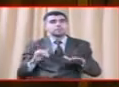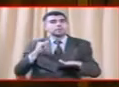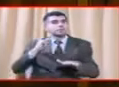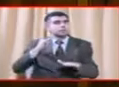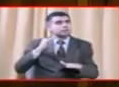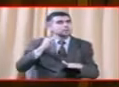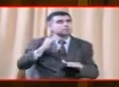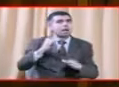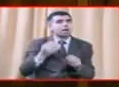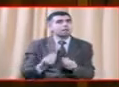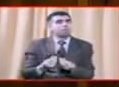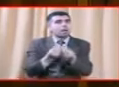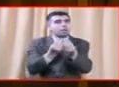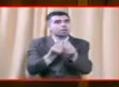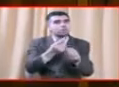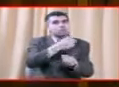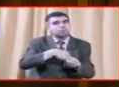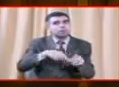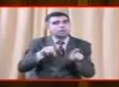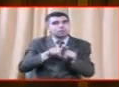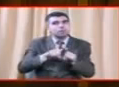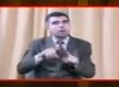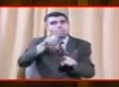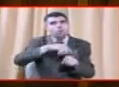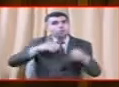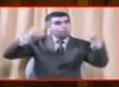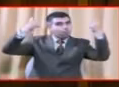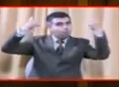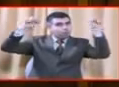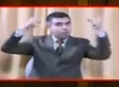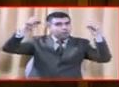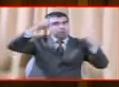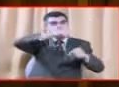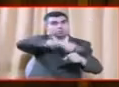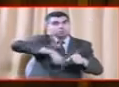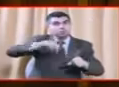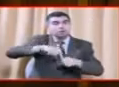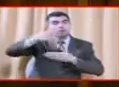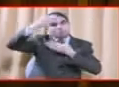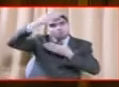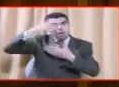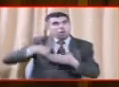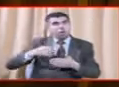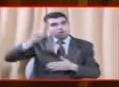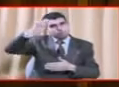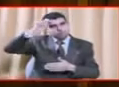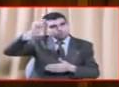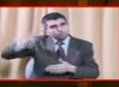وسيستمر في ذلك. وانوه بالرد الشعبي فيما يخص قضايا من هذا المستوى ومن هذا